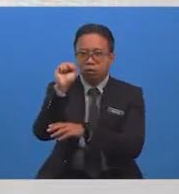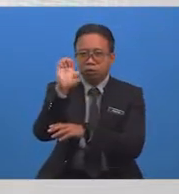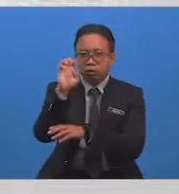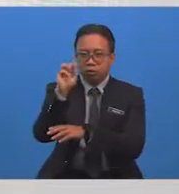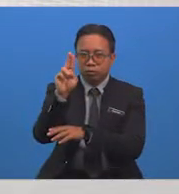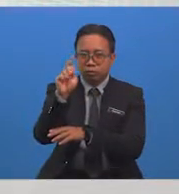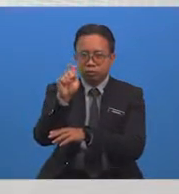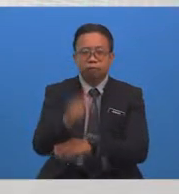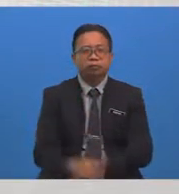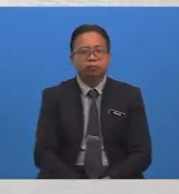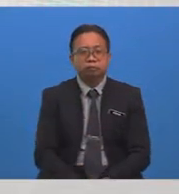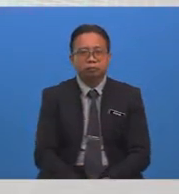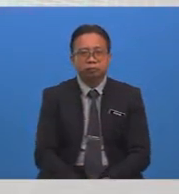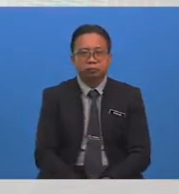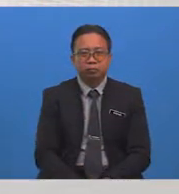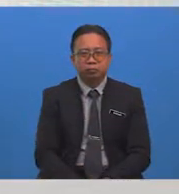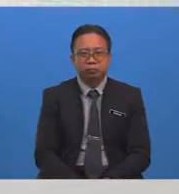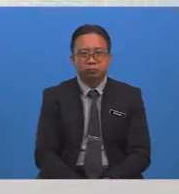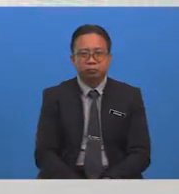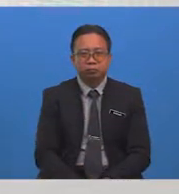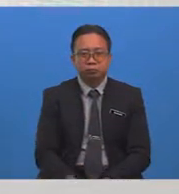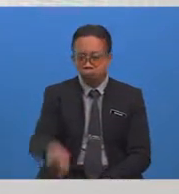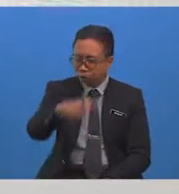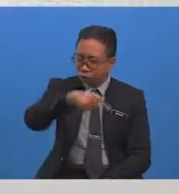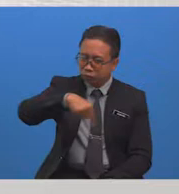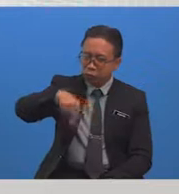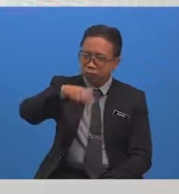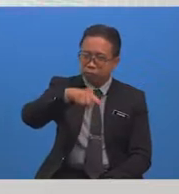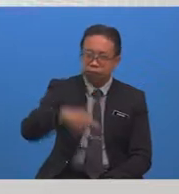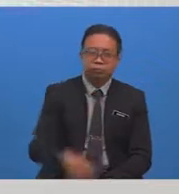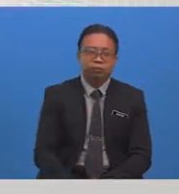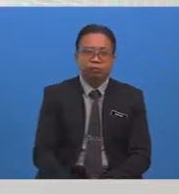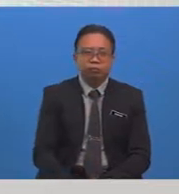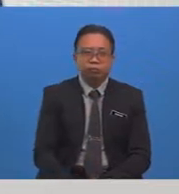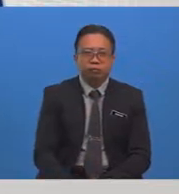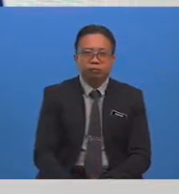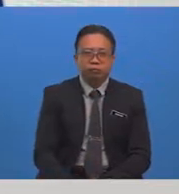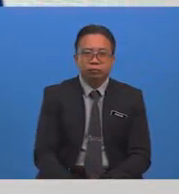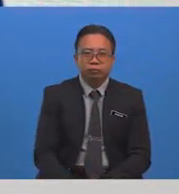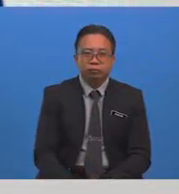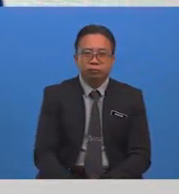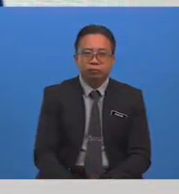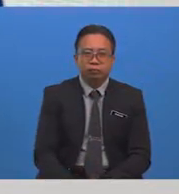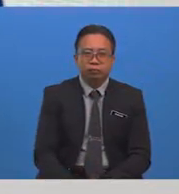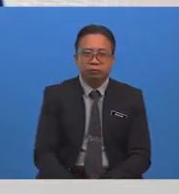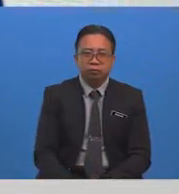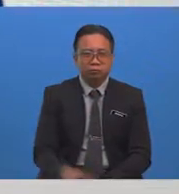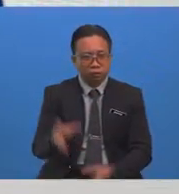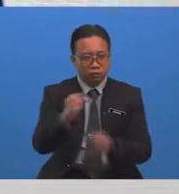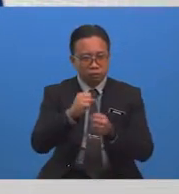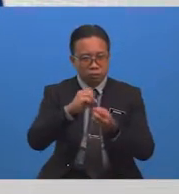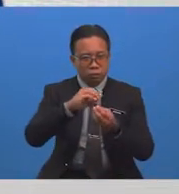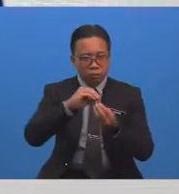15 roda kerajinan sila pusing ya kita dapat nombo